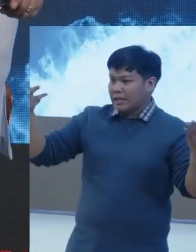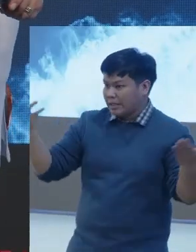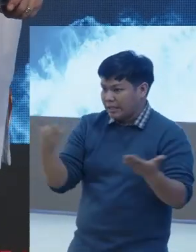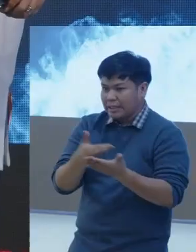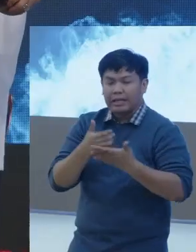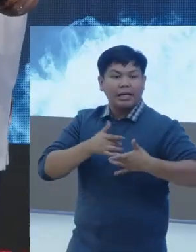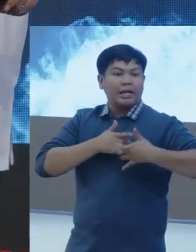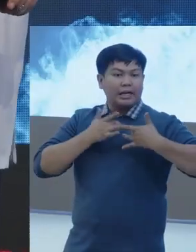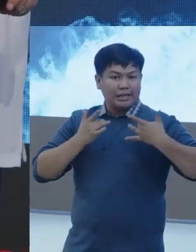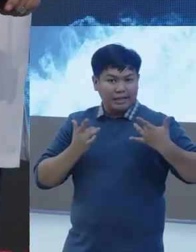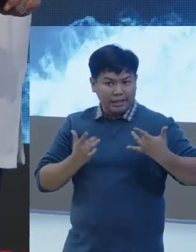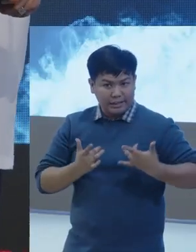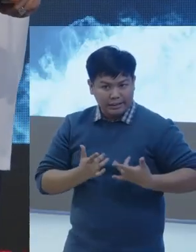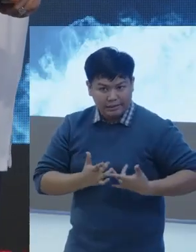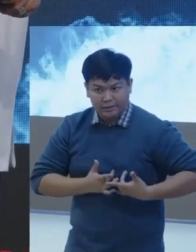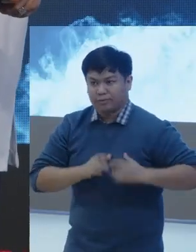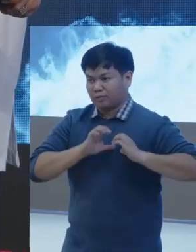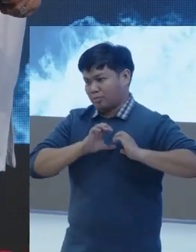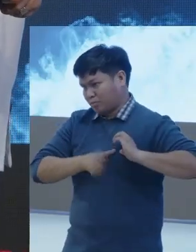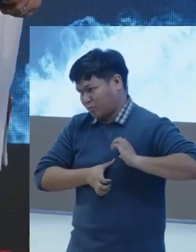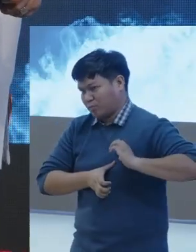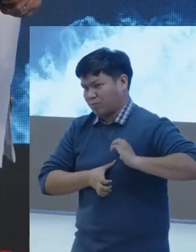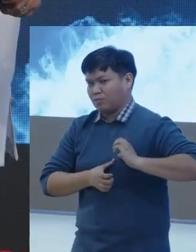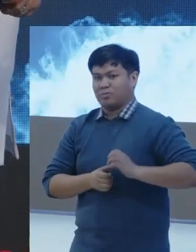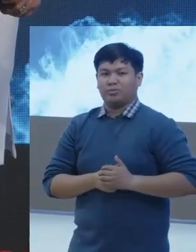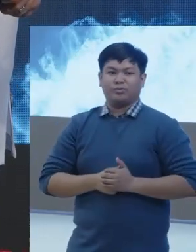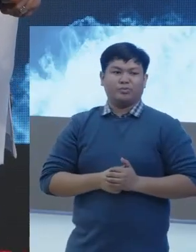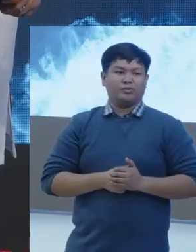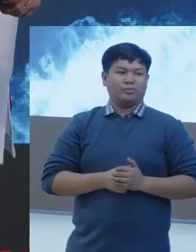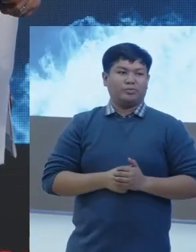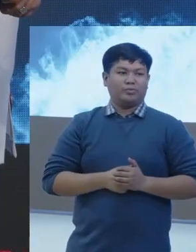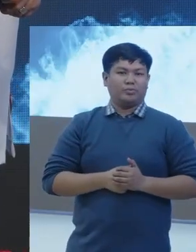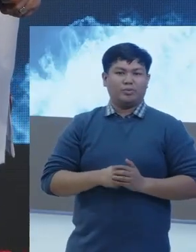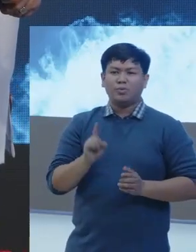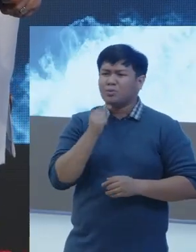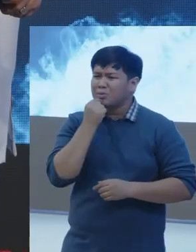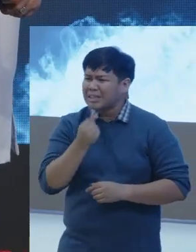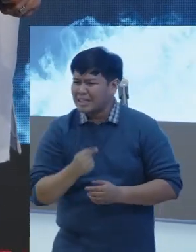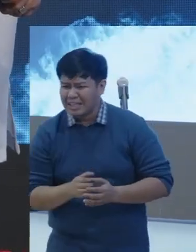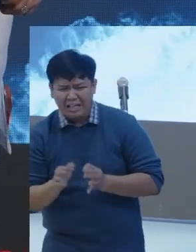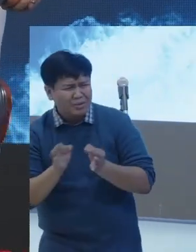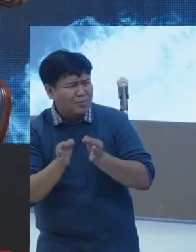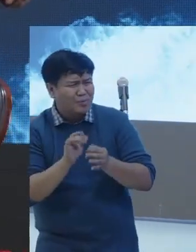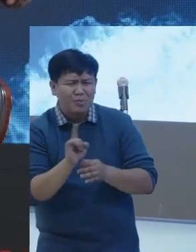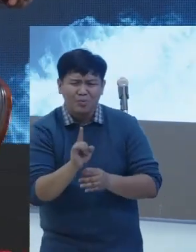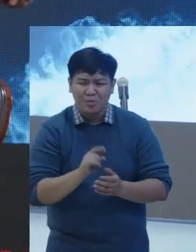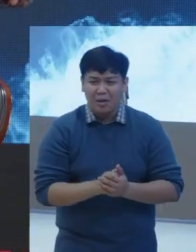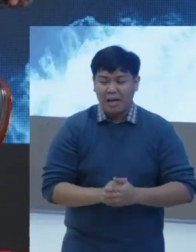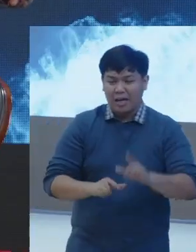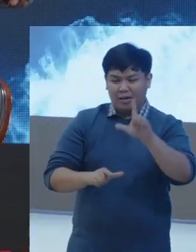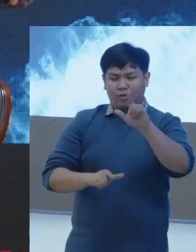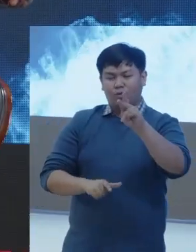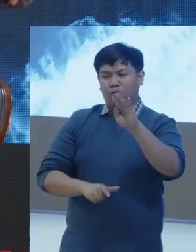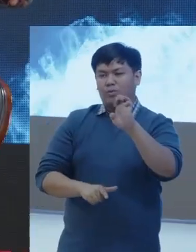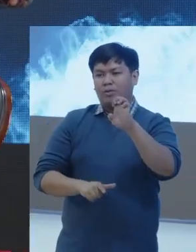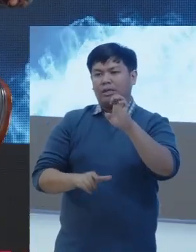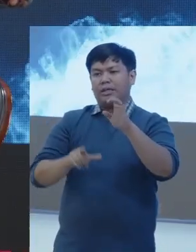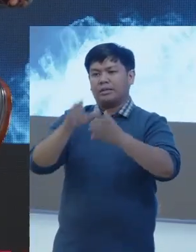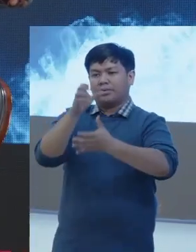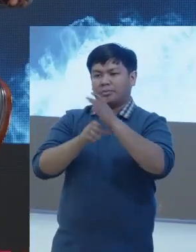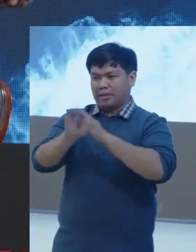the heart of the contrite." Sa Luke 19:10,